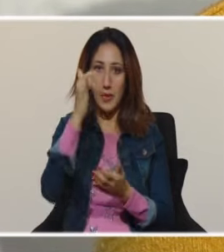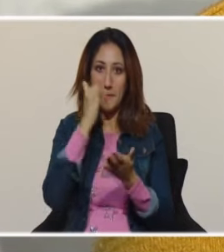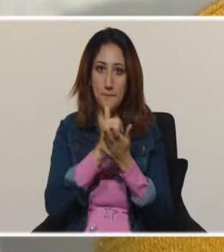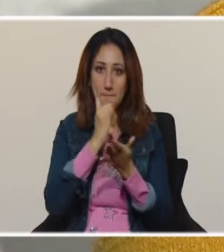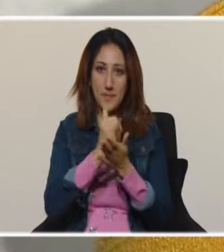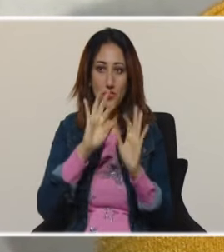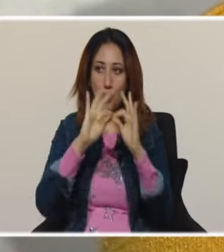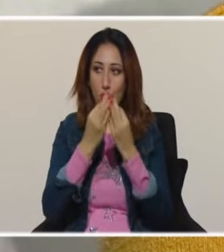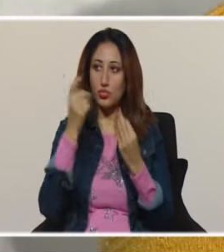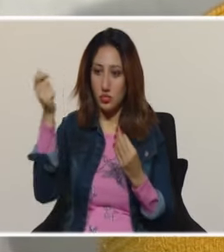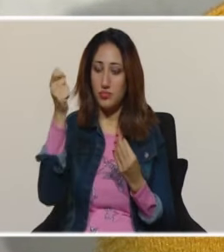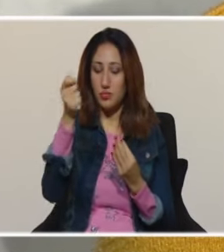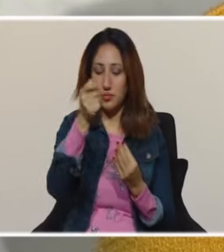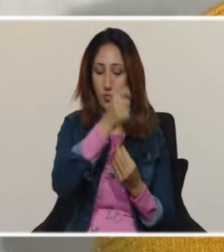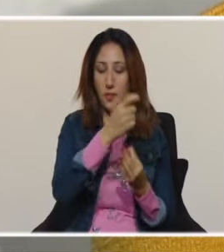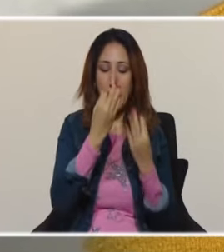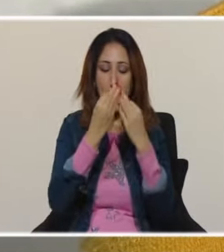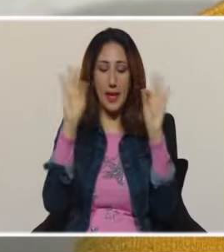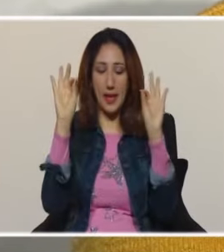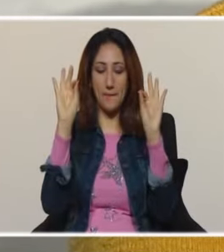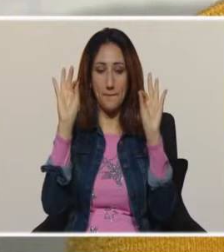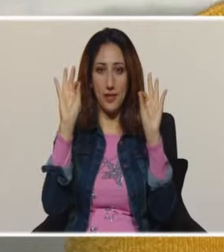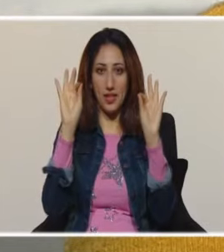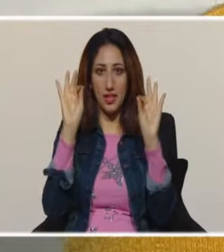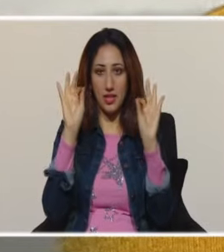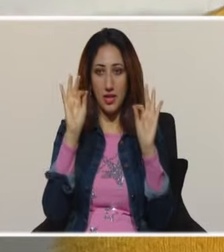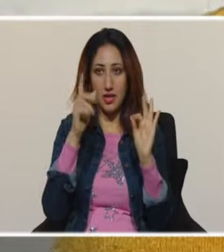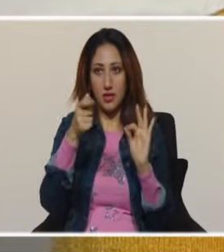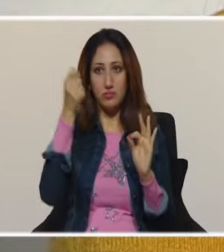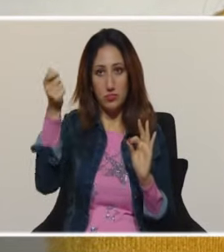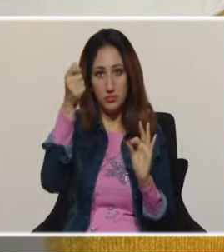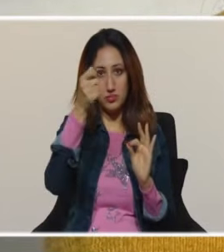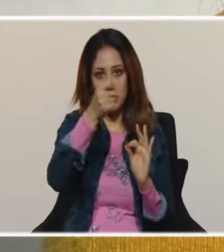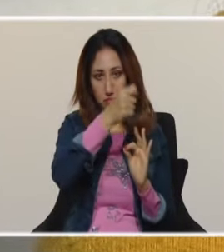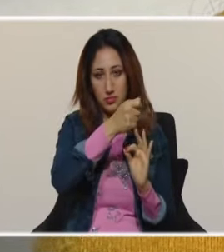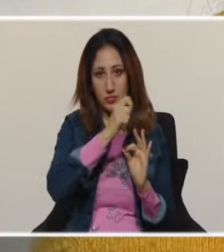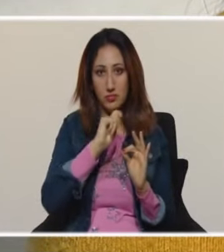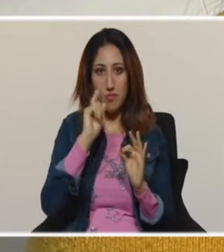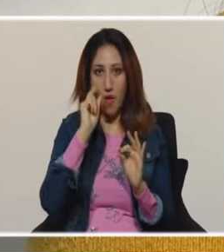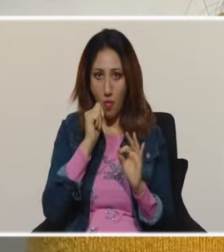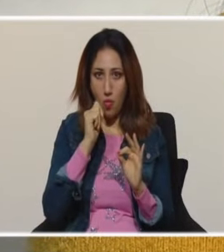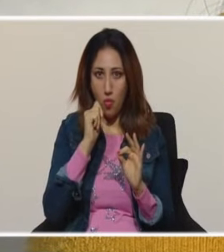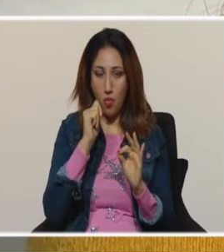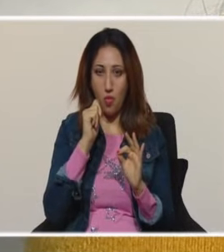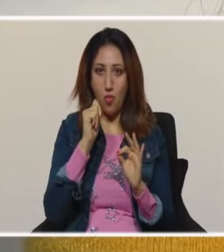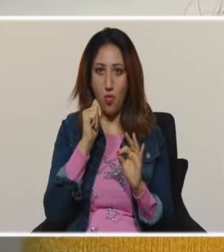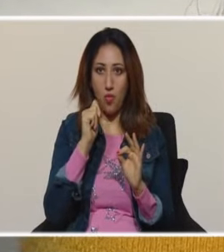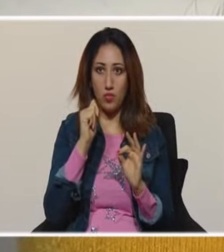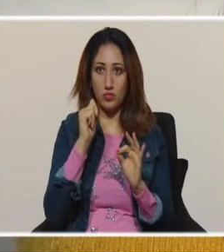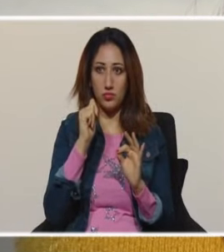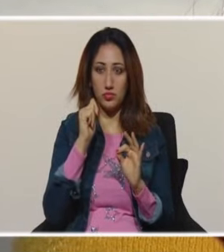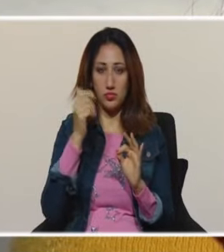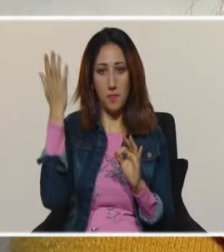هذه الأسرة بالكامل. هي المسؤولة عن توفير نفقتها بالكامل بعد ما أصيب الأب نتيجة حادث سيارة